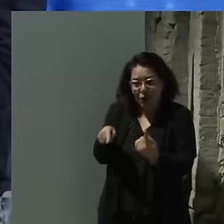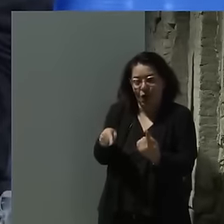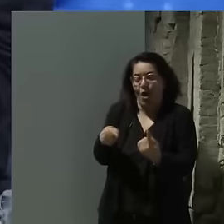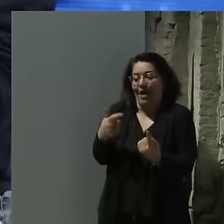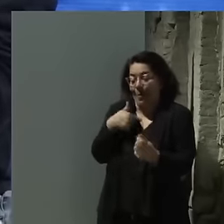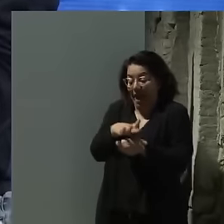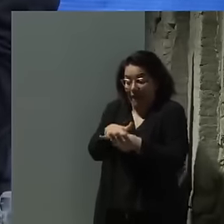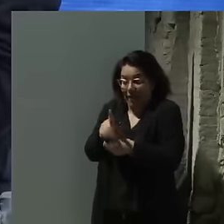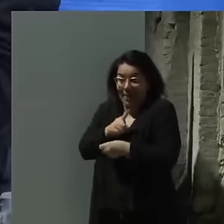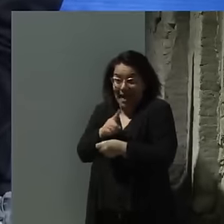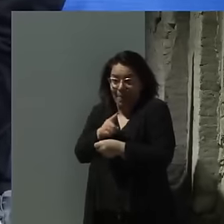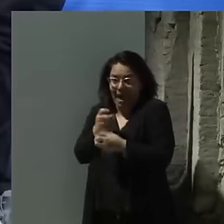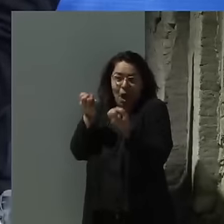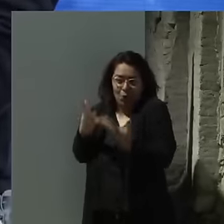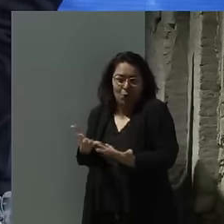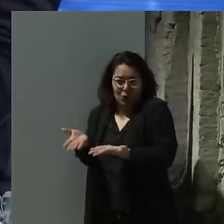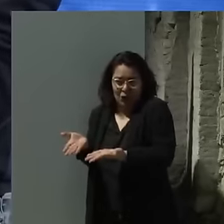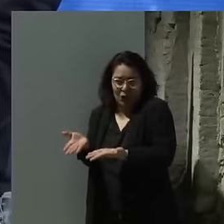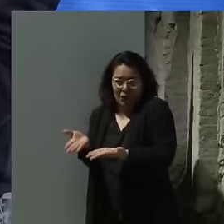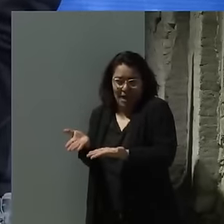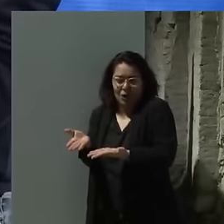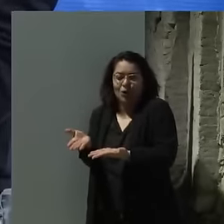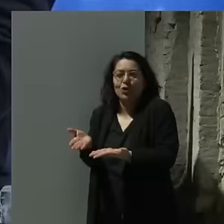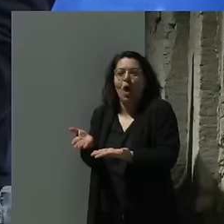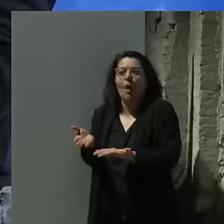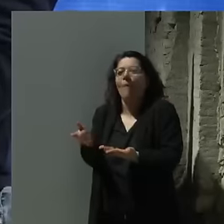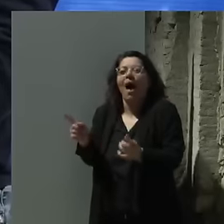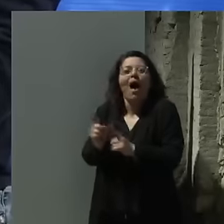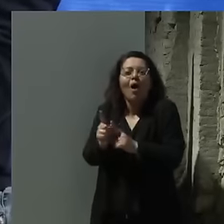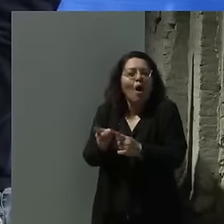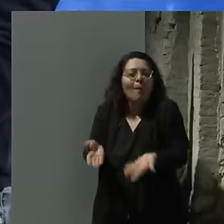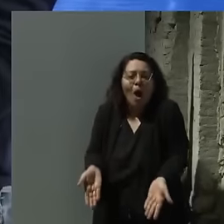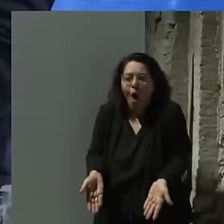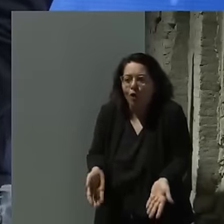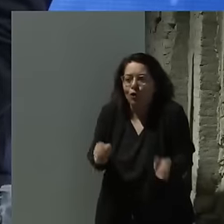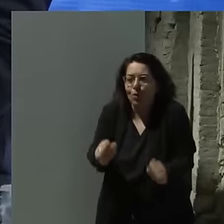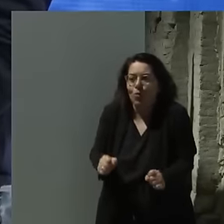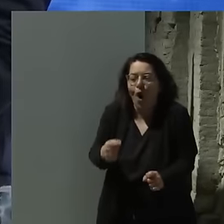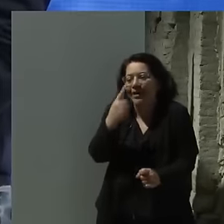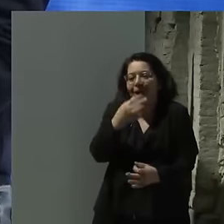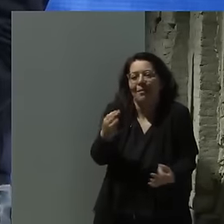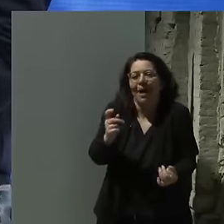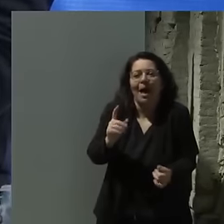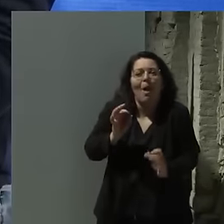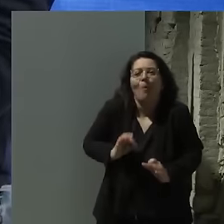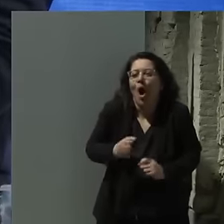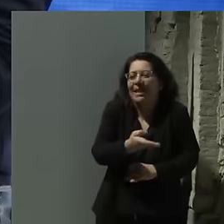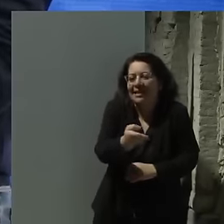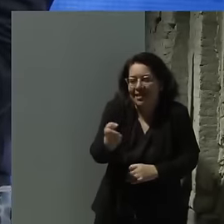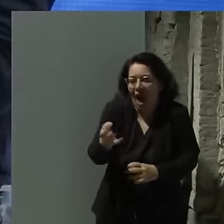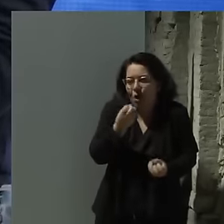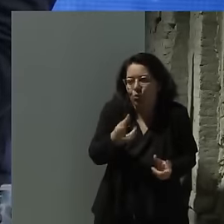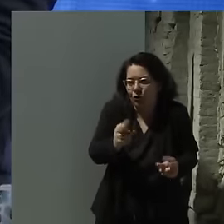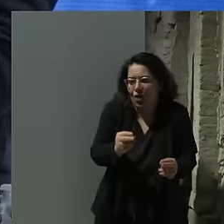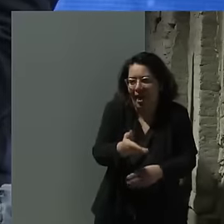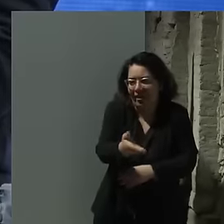famiglia, è lo specchio di quello che succede anche oggi, purtroppo, con le forze dell'ordine. È vero, non è